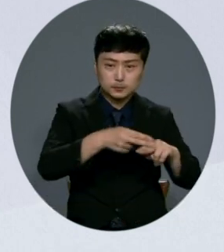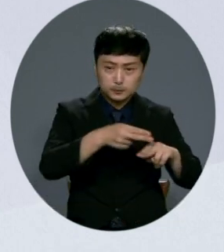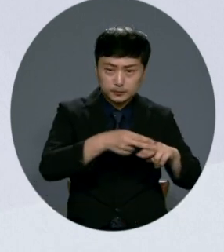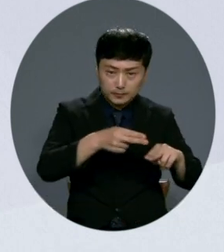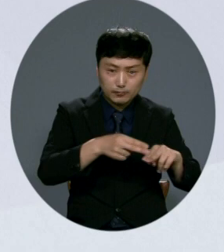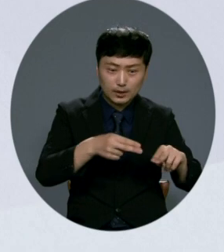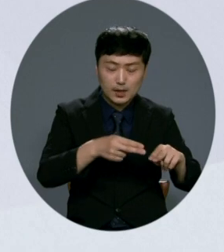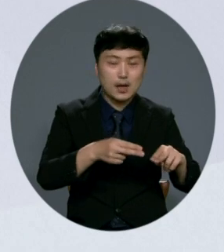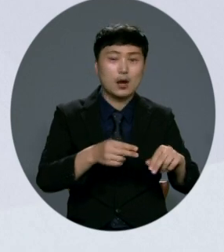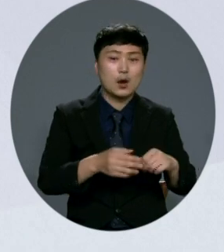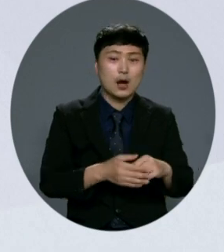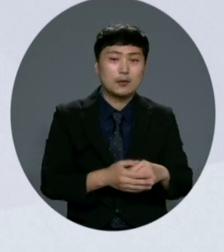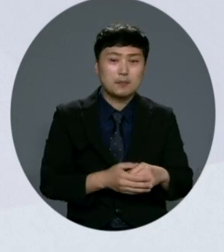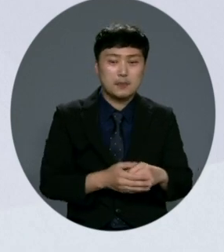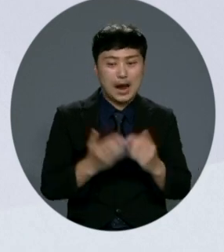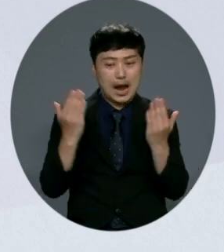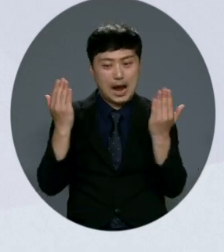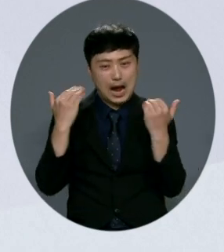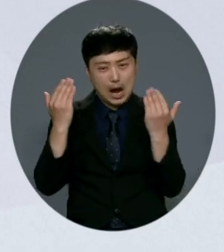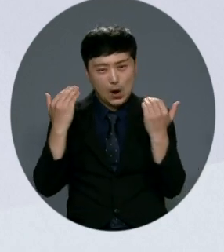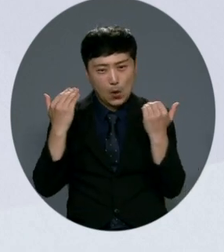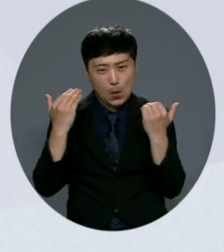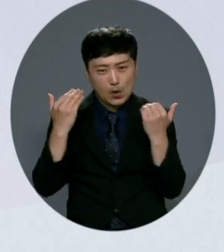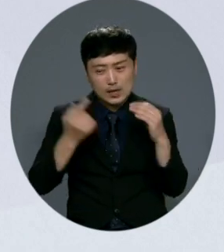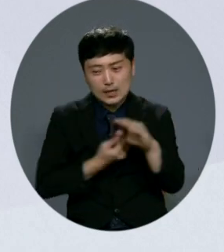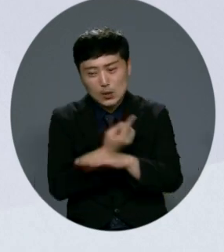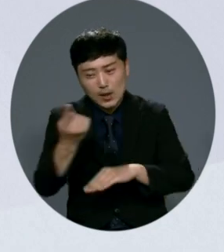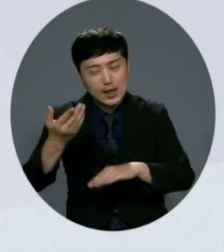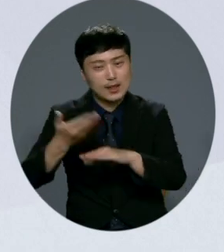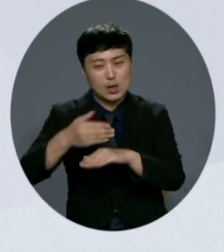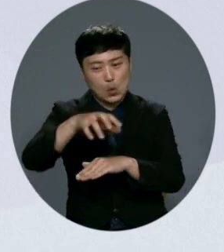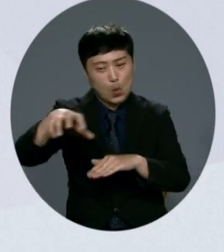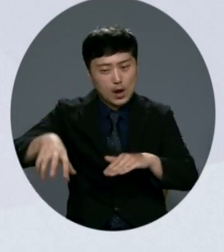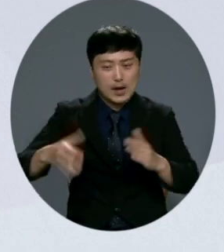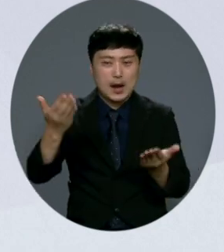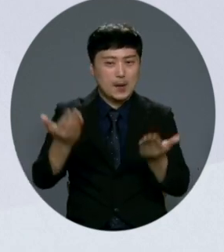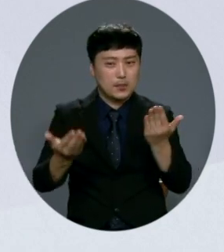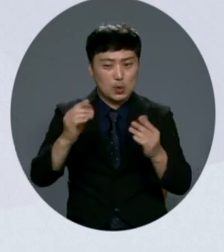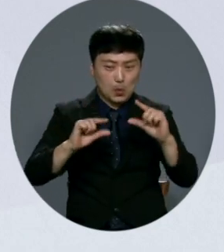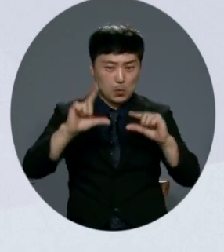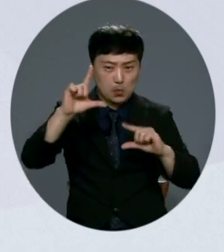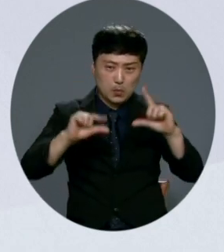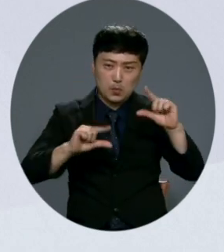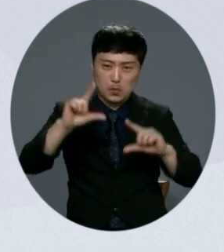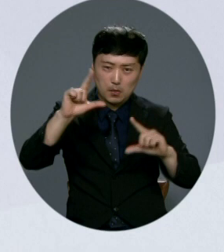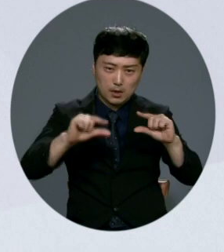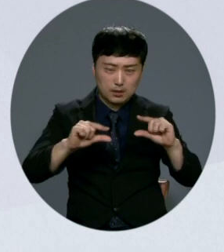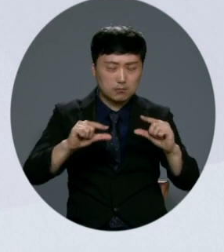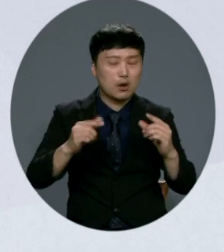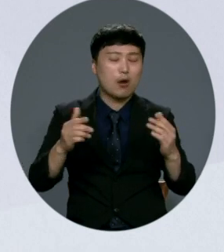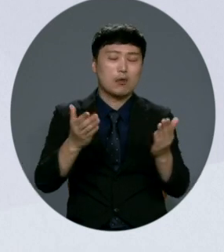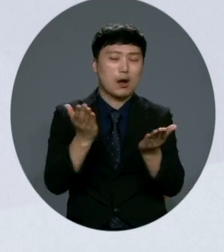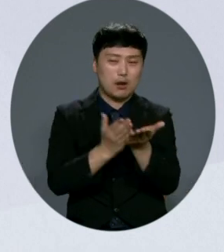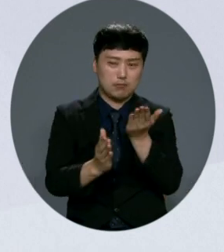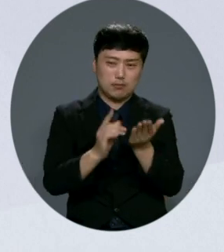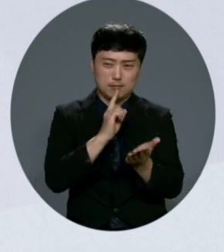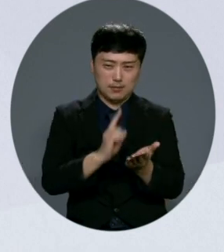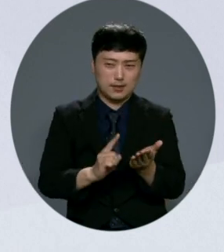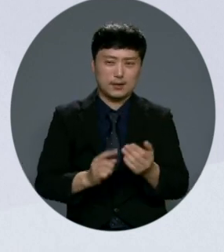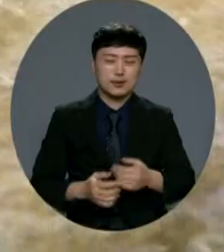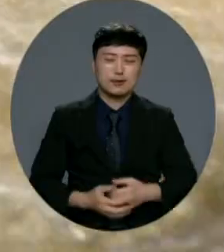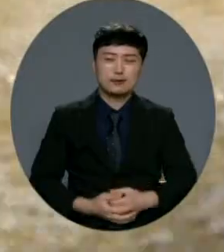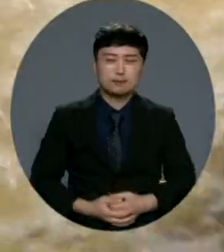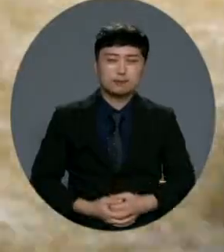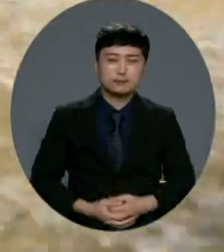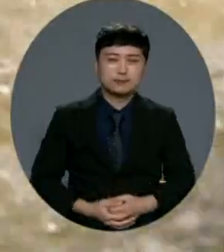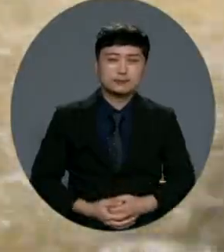조리 종사원 인원수를 학교가 아닌 다른 기관과 단순 비교해 업무량을 비교하는 건 타당하지 않다고 설명했습니다